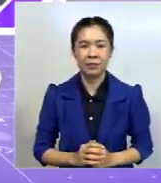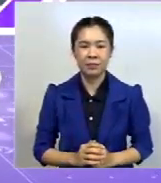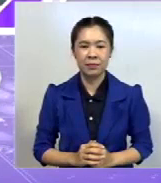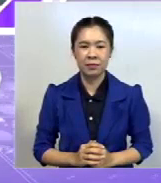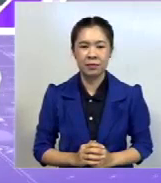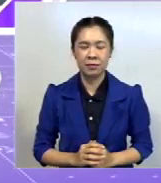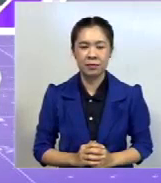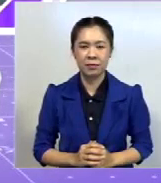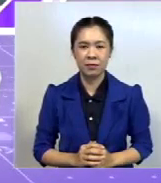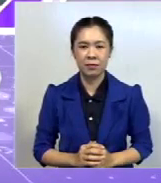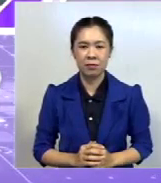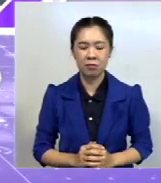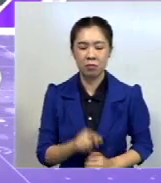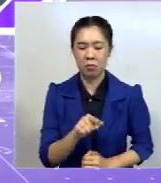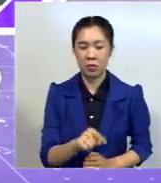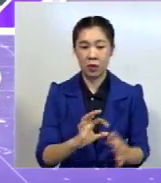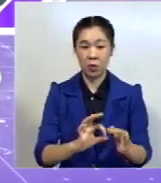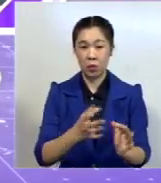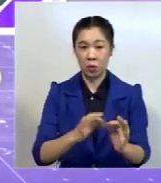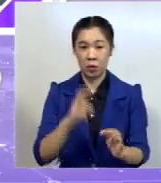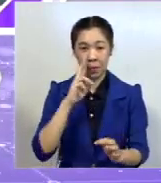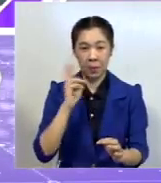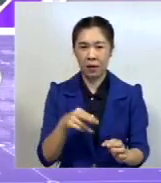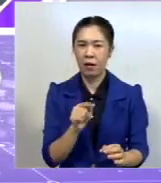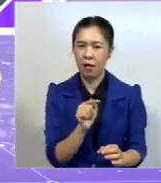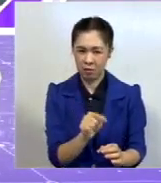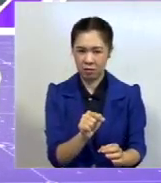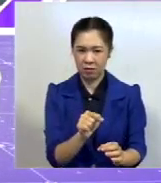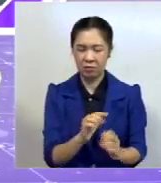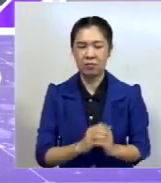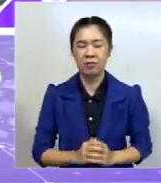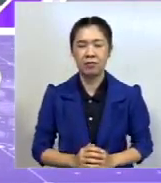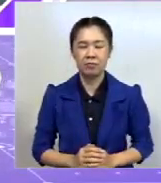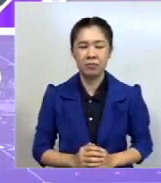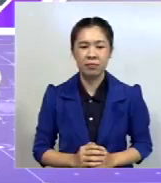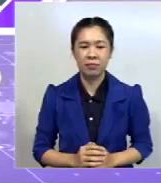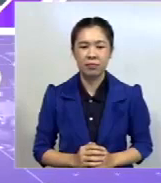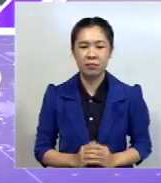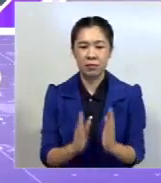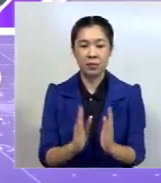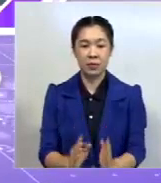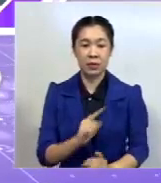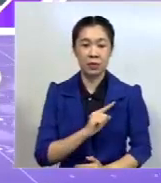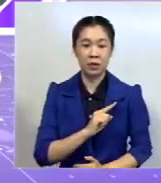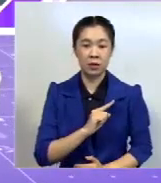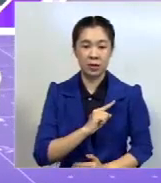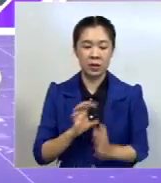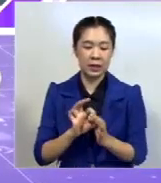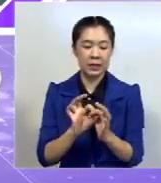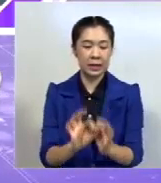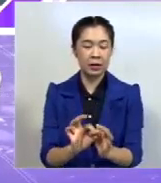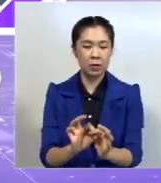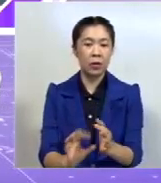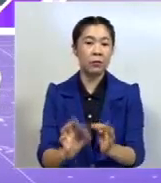ปรากฏว่ามันรุนแรงกว่าที่กรณีธรรมดาทั่วไปเจ้าที่จากที่เกี่ยวกับไฟป่าต่